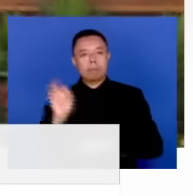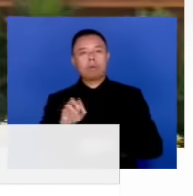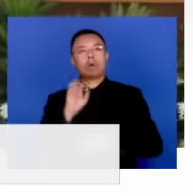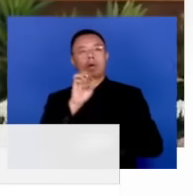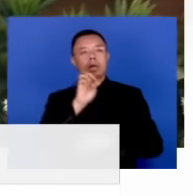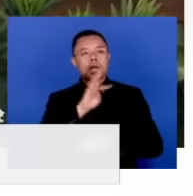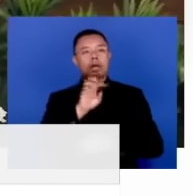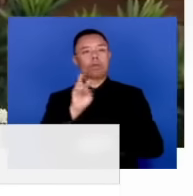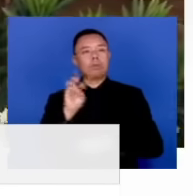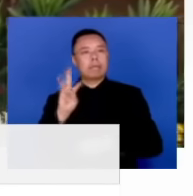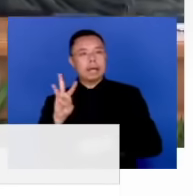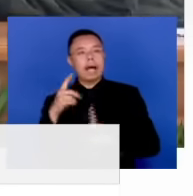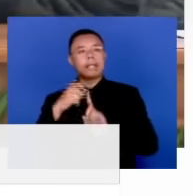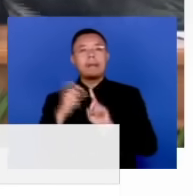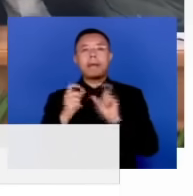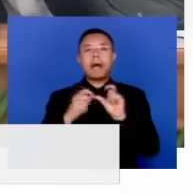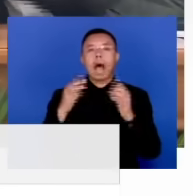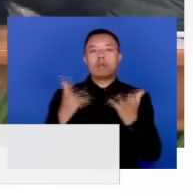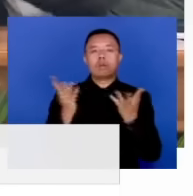823.236 TPS atau setara dengan